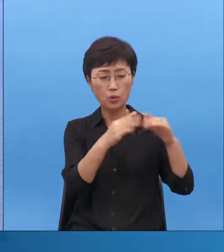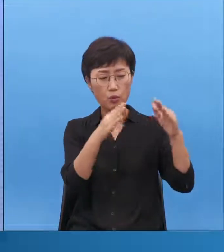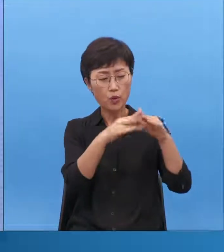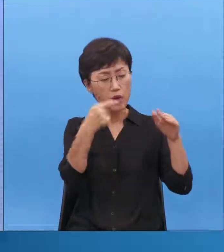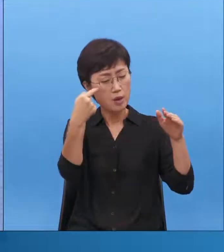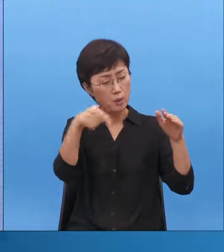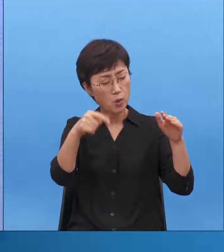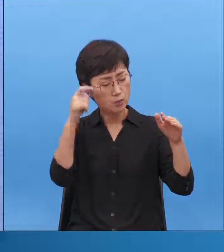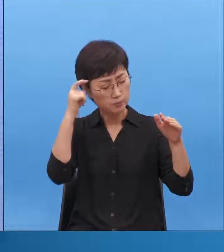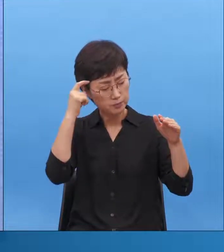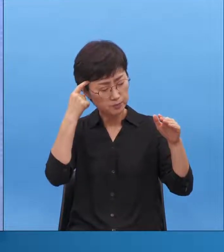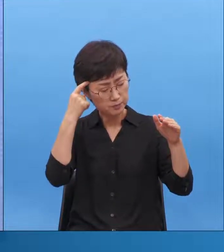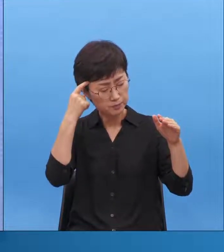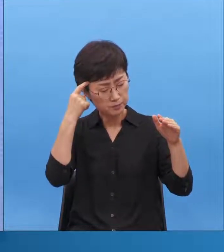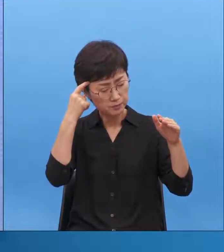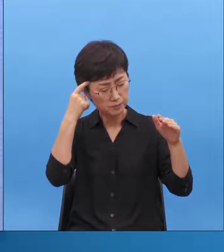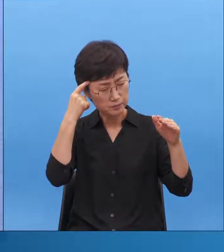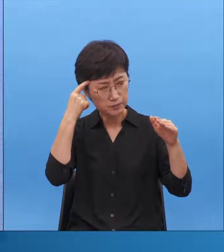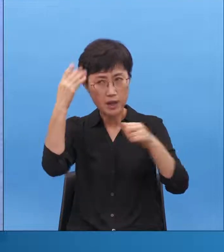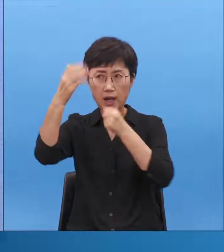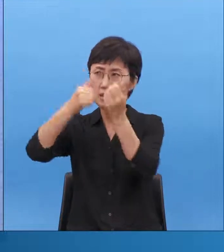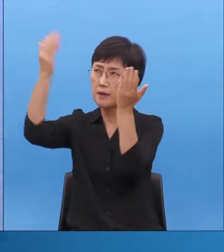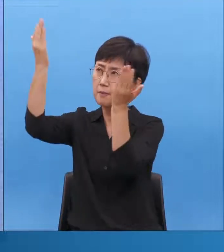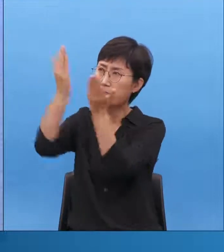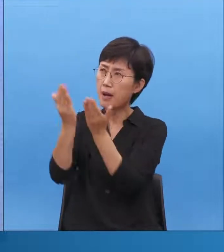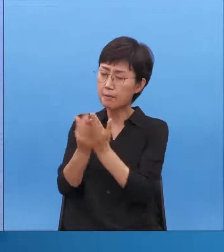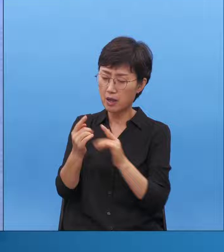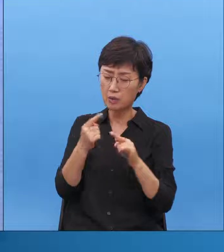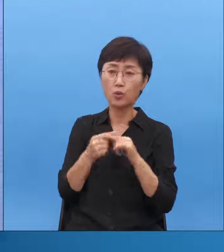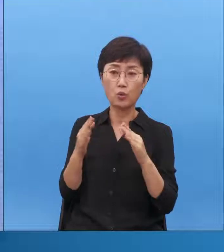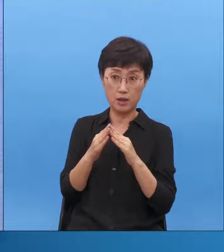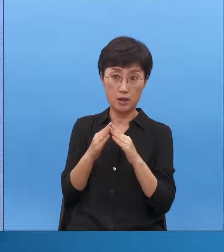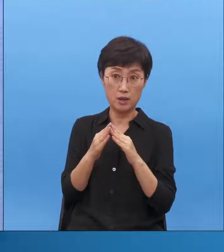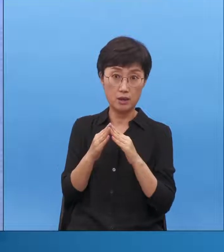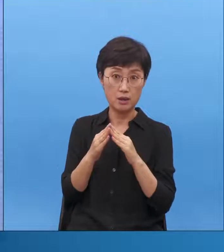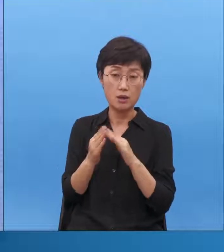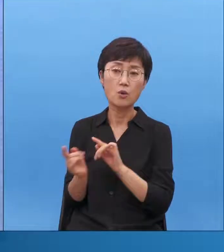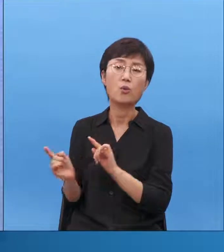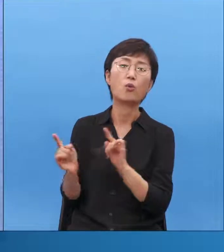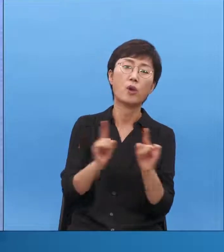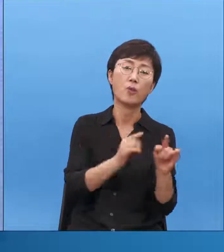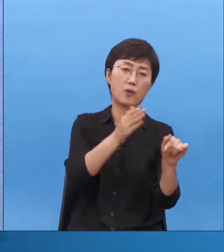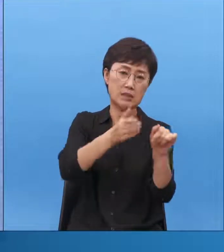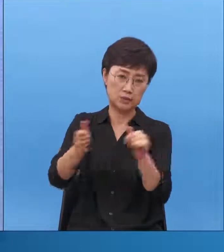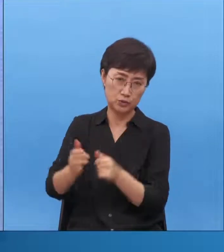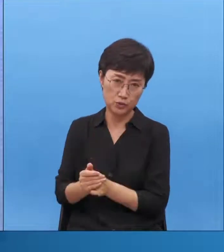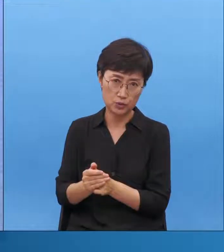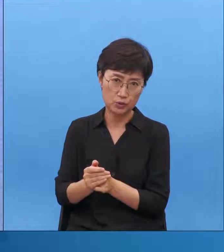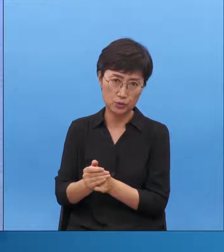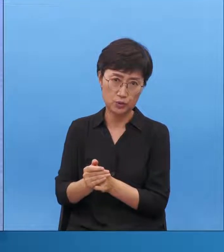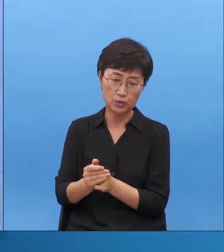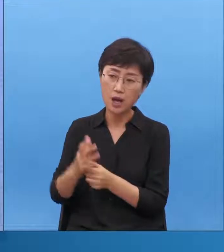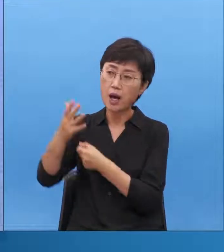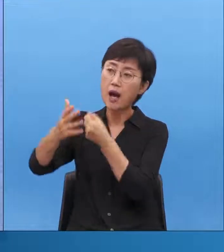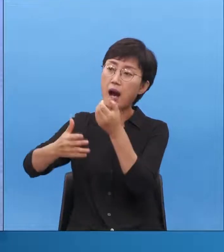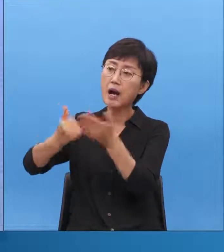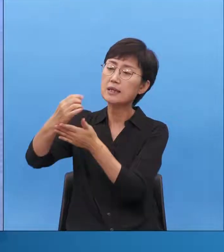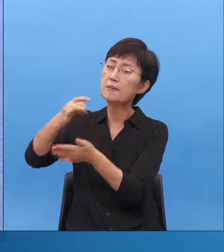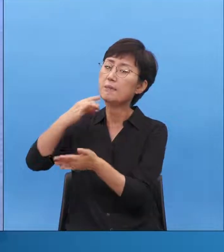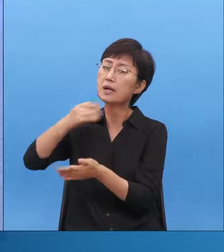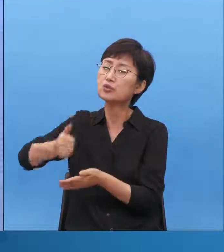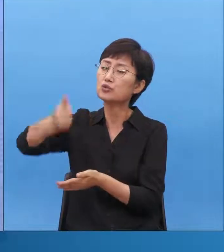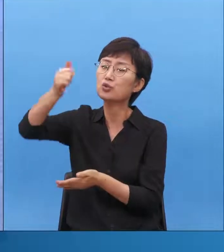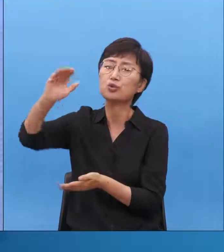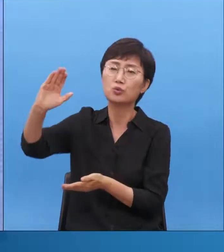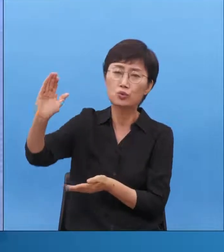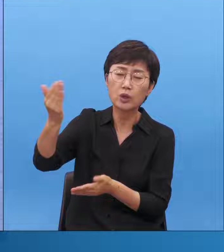church that has disappeared. 성삼위 하나님이 주인이 되는 교회 회복해야 됩니다. We must restore the 사람이 church that 주인 is 되면 안 owned 돼요. by the triune God, 그럼 not by